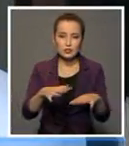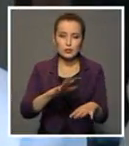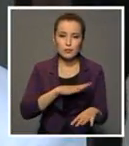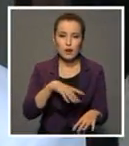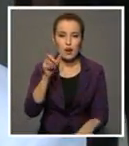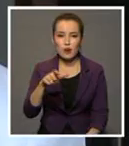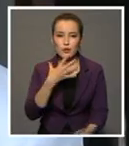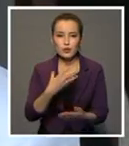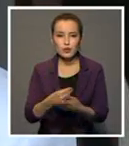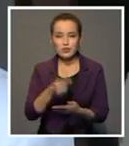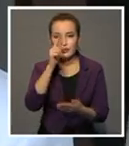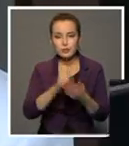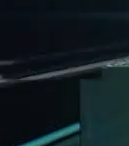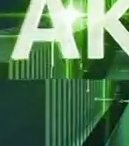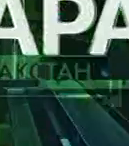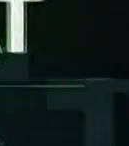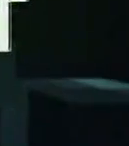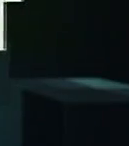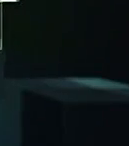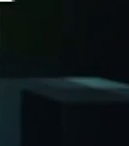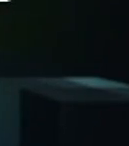бір азығы алады деп есептеймін.